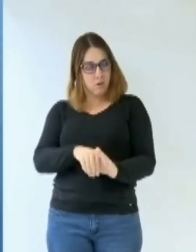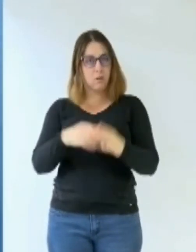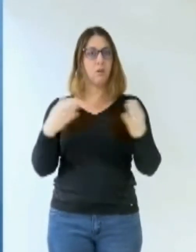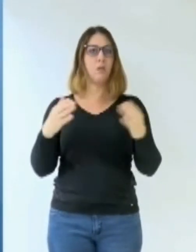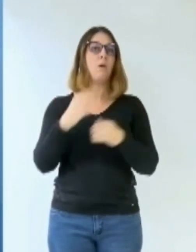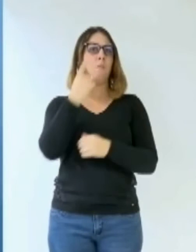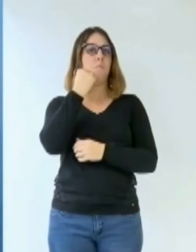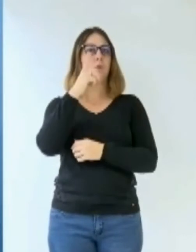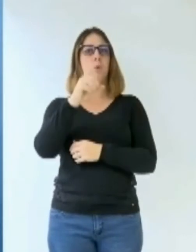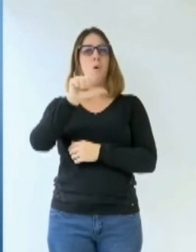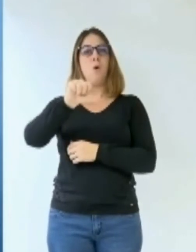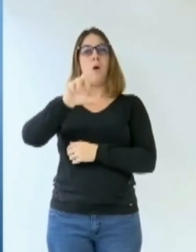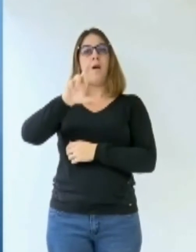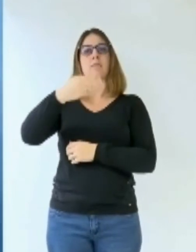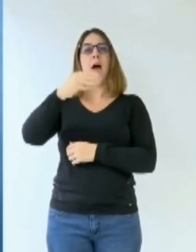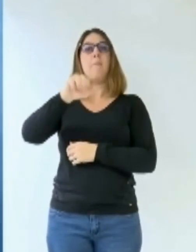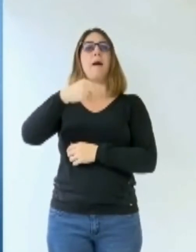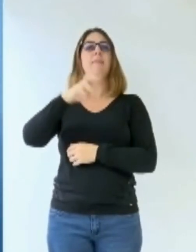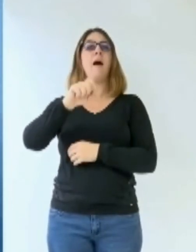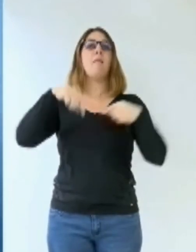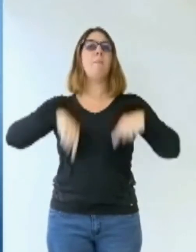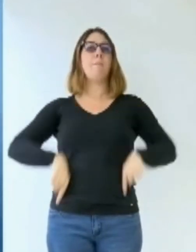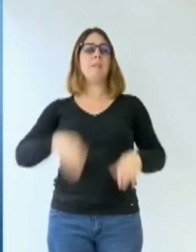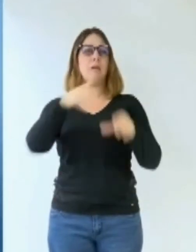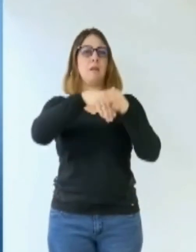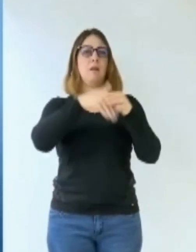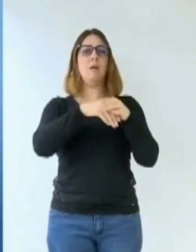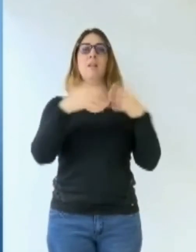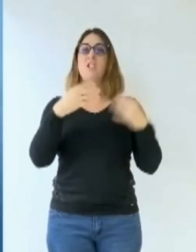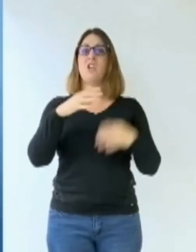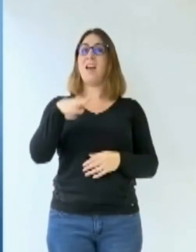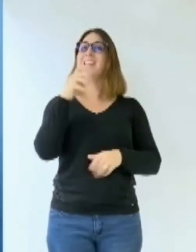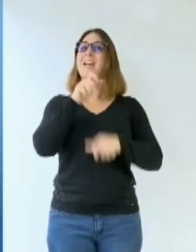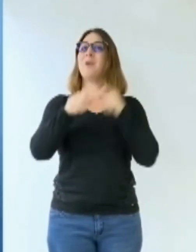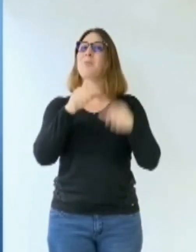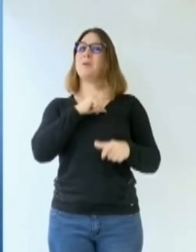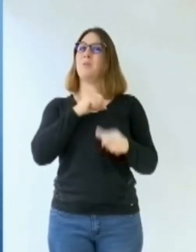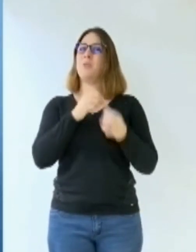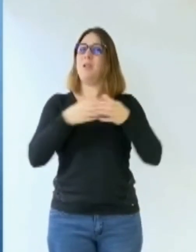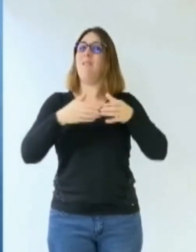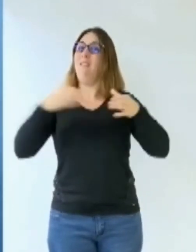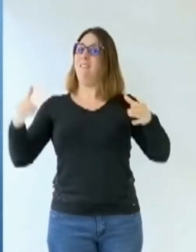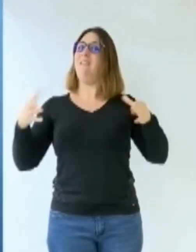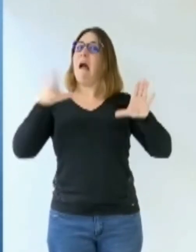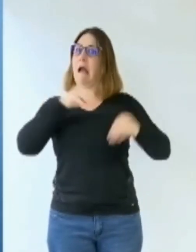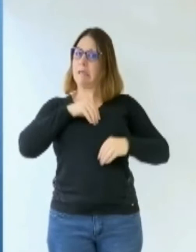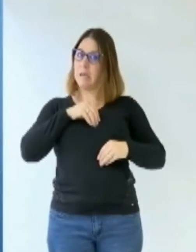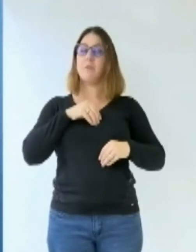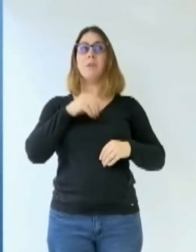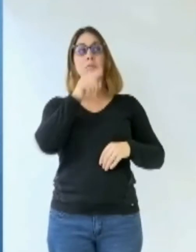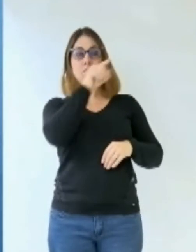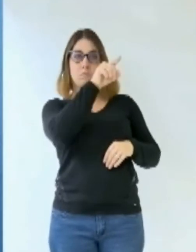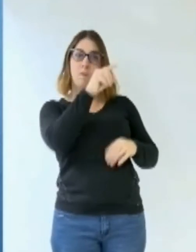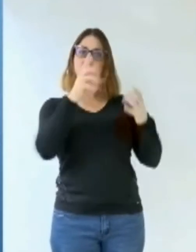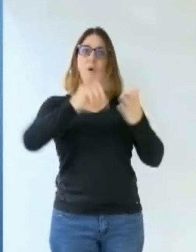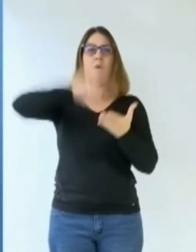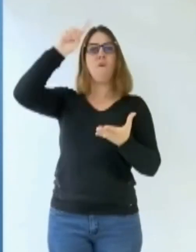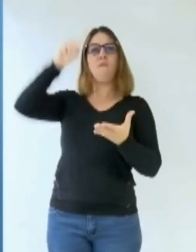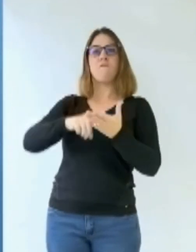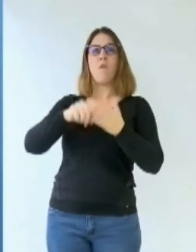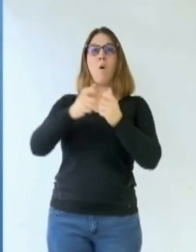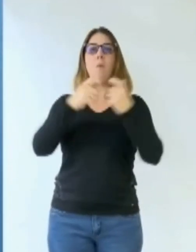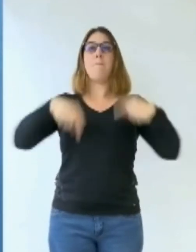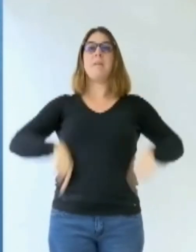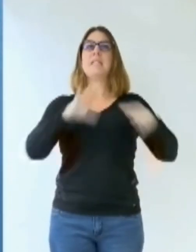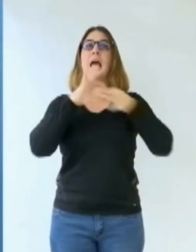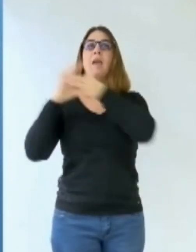de Gérald Darmanin, le ministre de l'Intérieur, qui a déjà doté la ville de 14 policiers supplémentaires, de solliciter le fonds interministériel qui